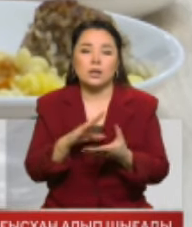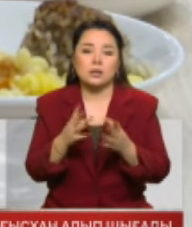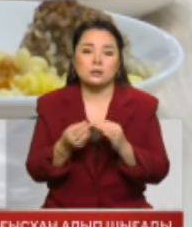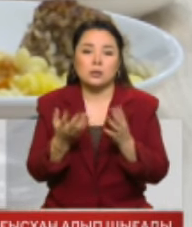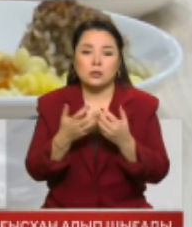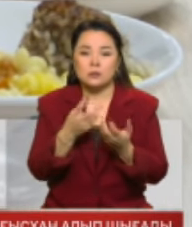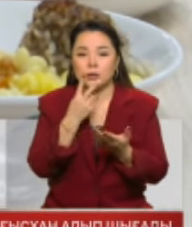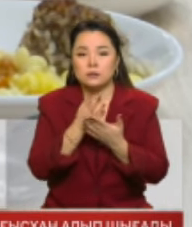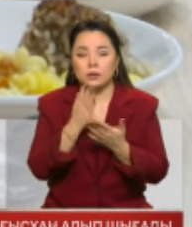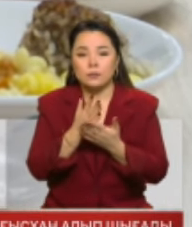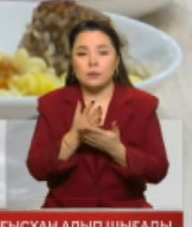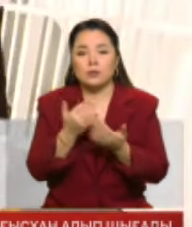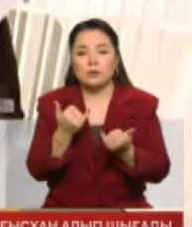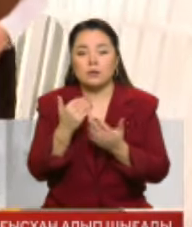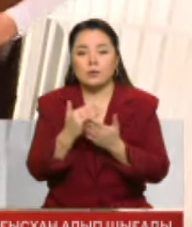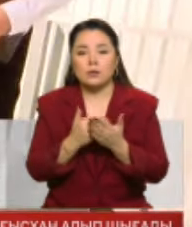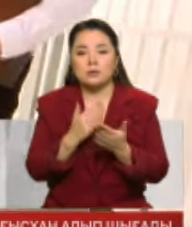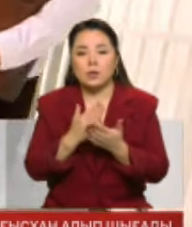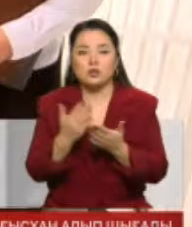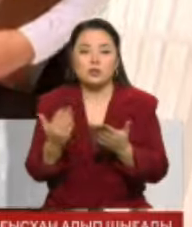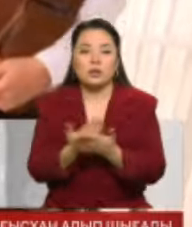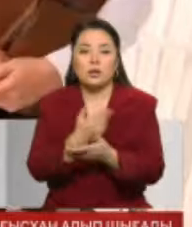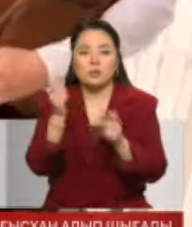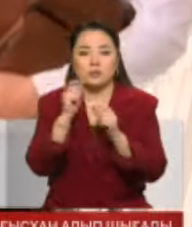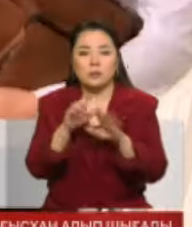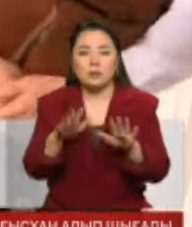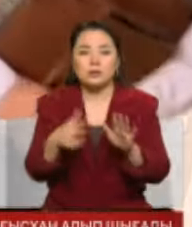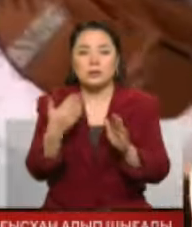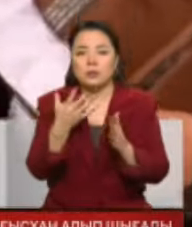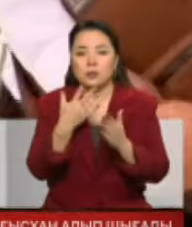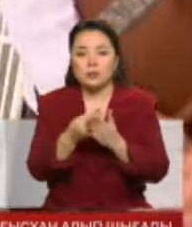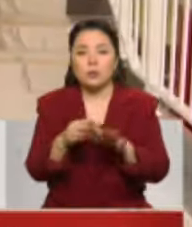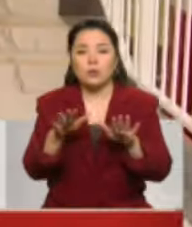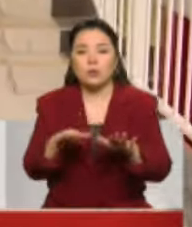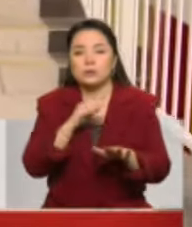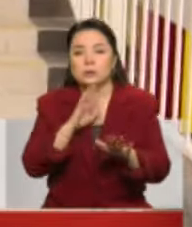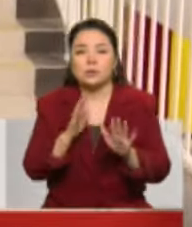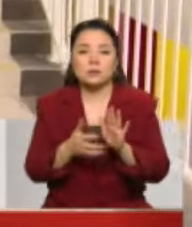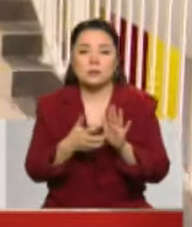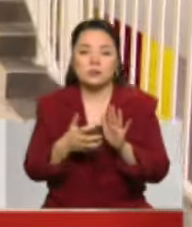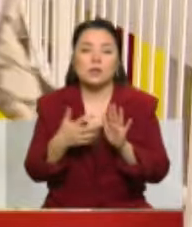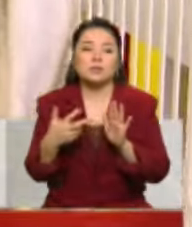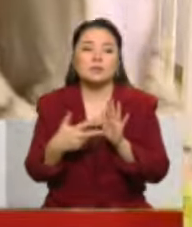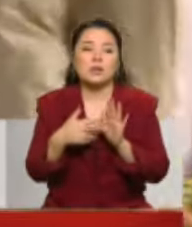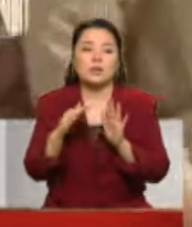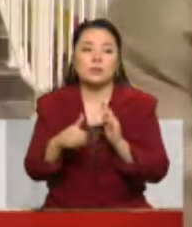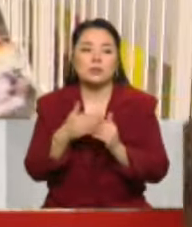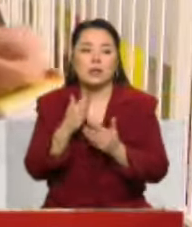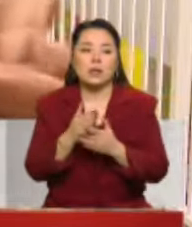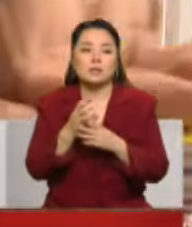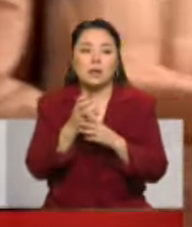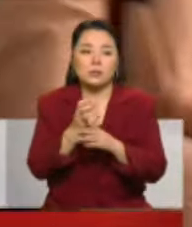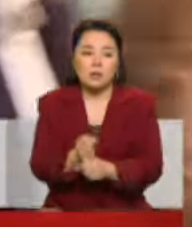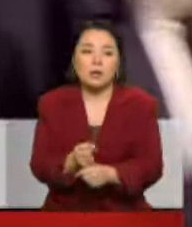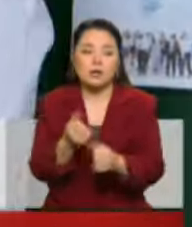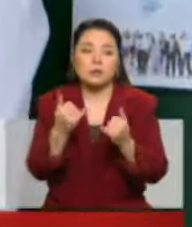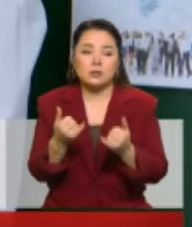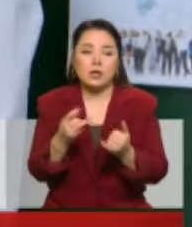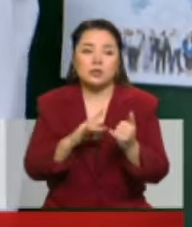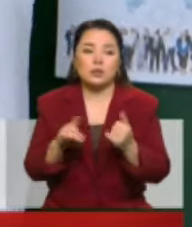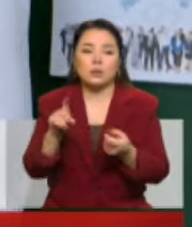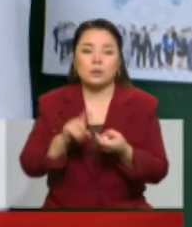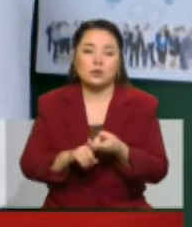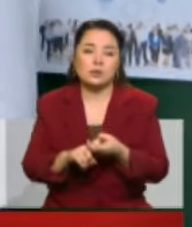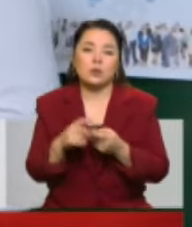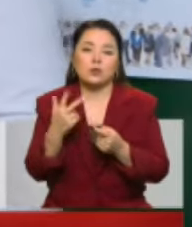басына қаржыландыру бағдарламасы арқылы жаңа 2 білім ошағы ашылып, орын жетіспеушілік саны 8 000-ға азайған. Қазір республика